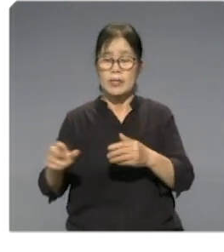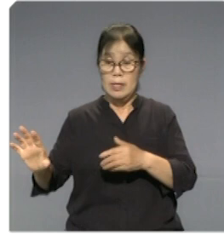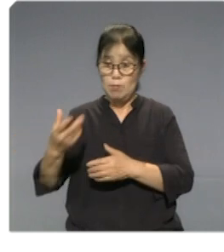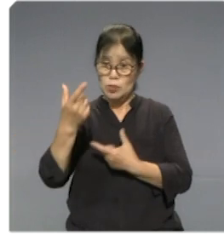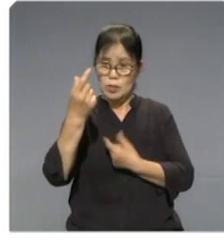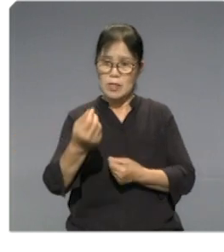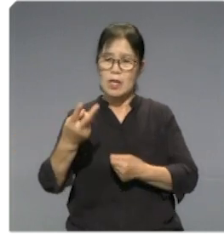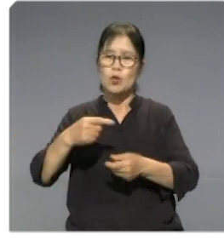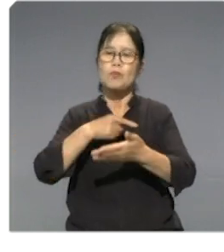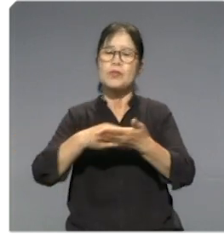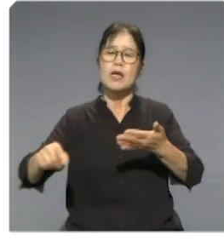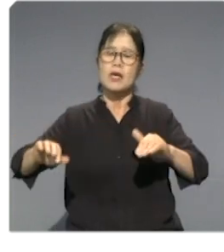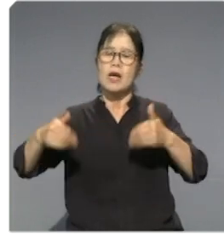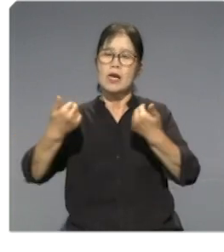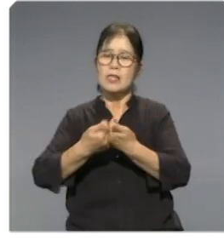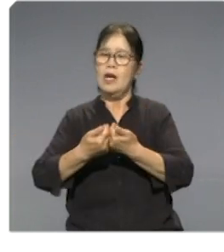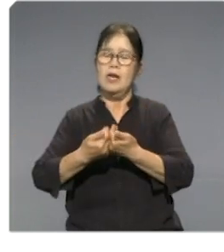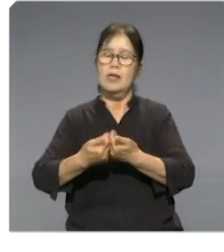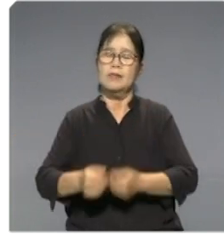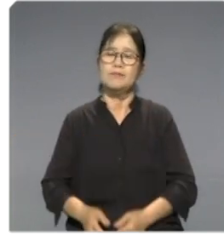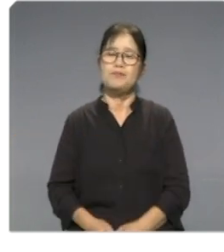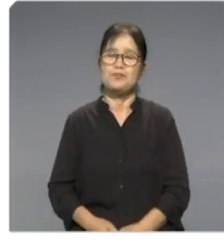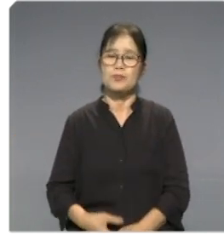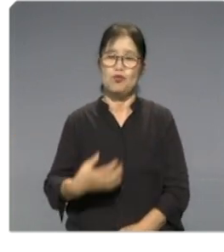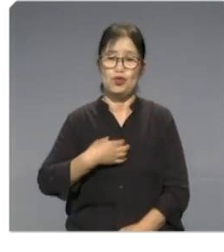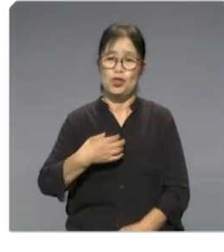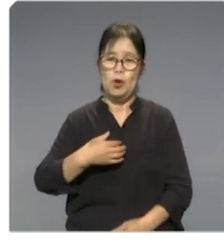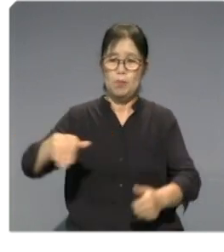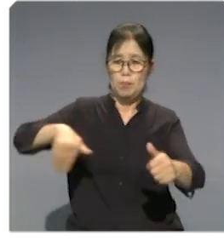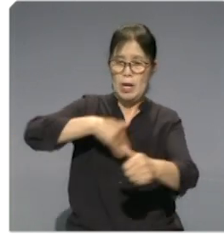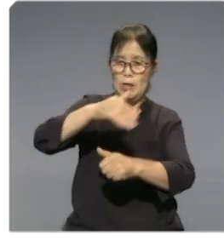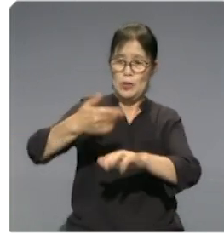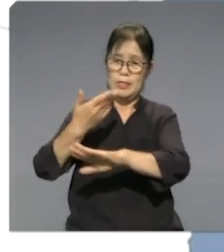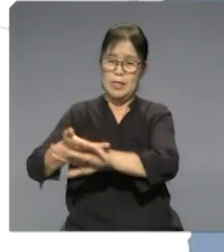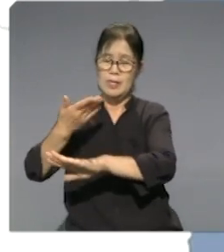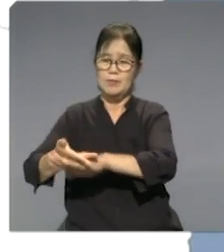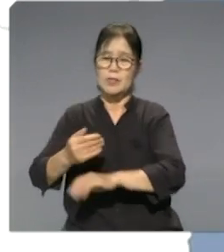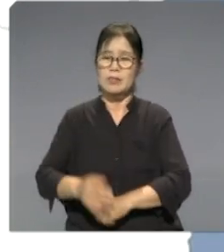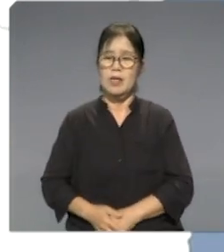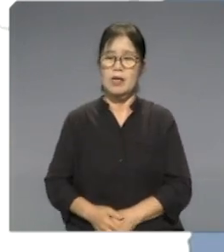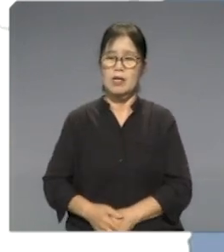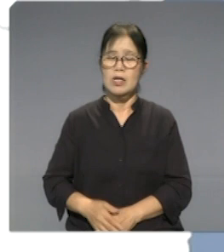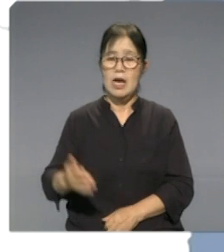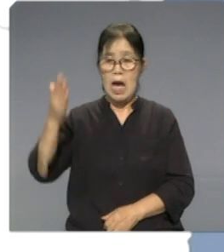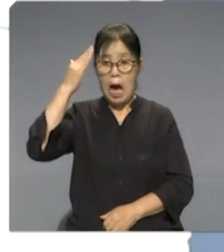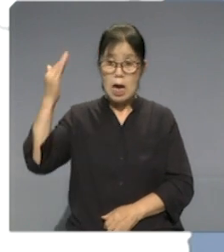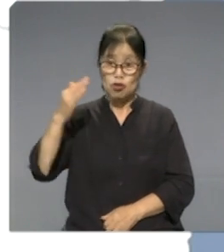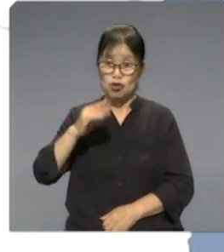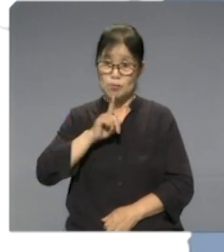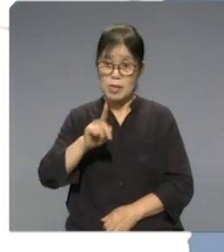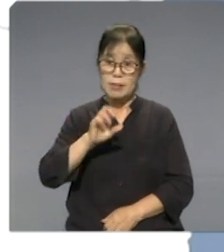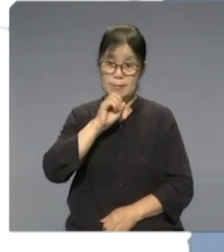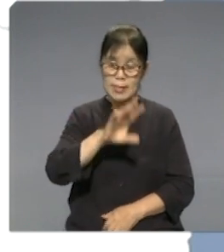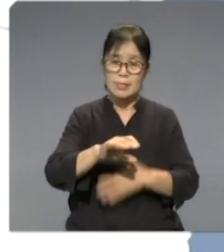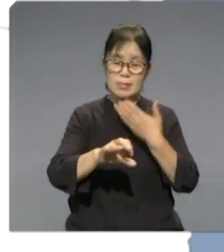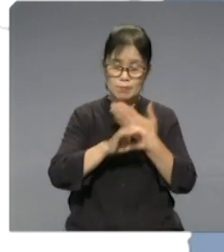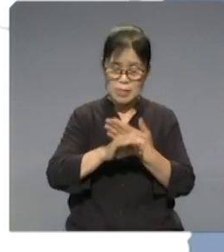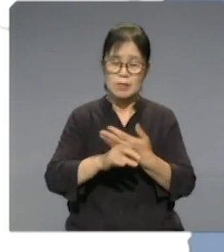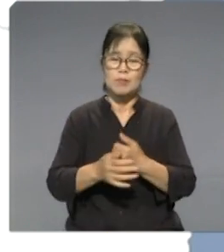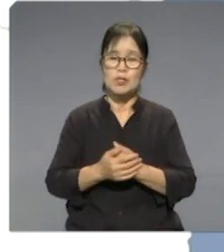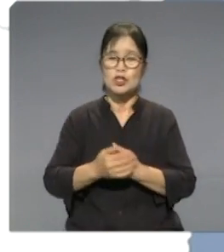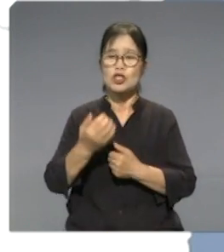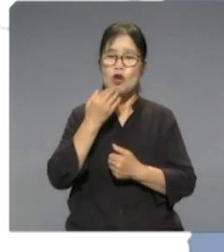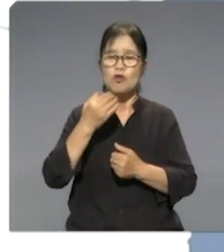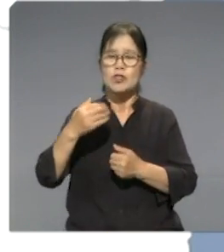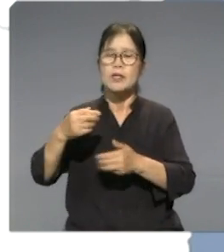안에서도 피해가 상대적으로 더클수 있는 위험 반원이 달라집니다. 우리 기상청의 예보가 맞으면 서울은